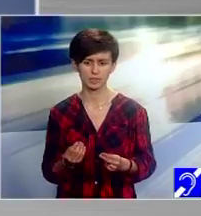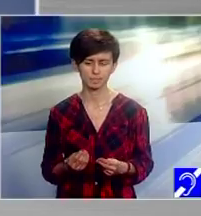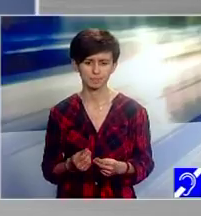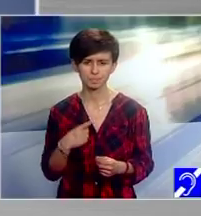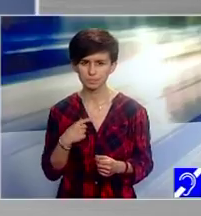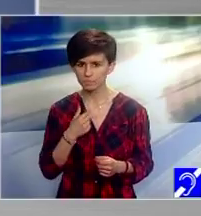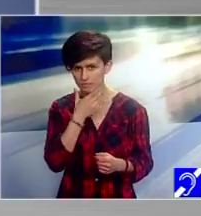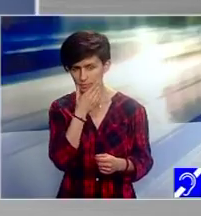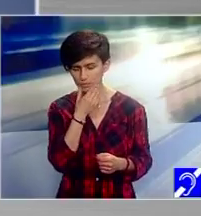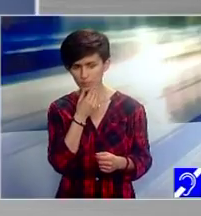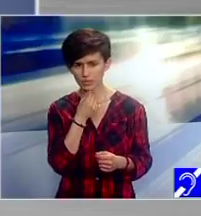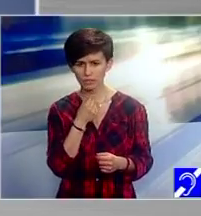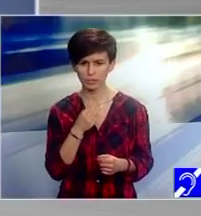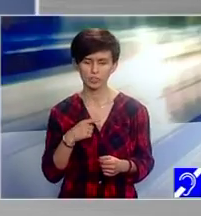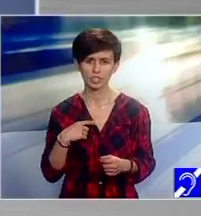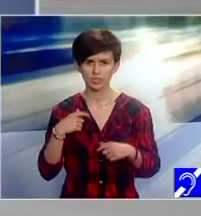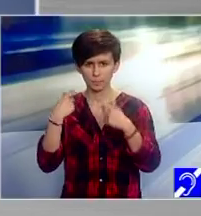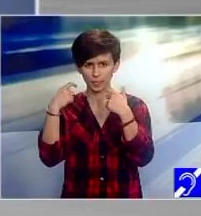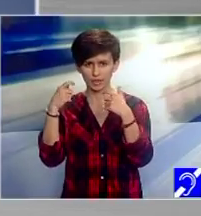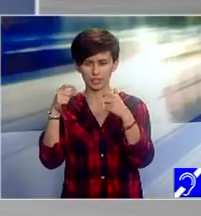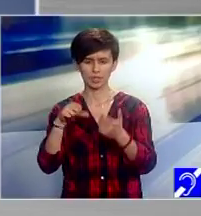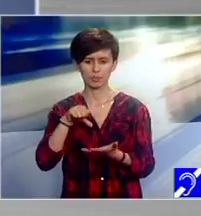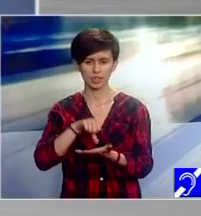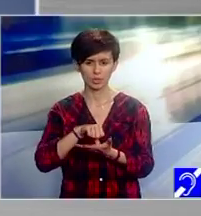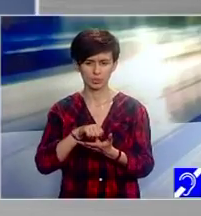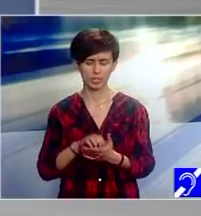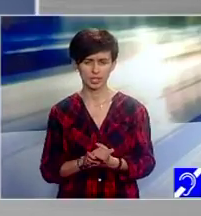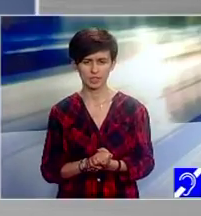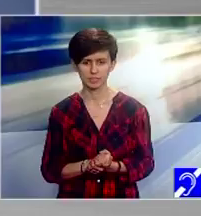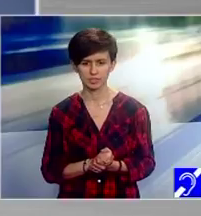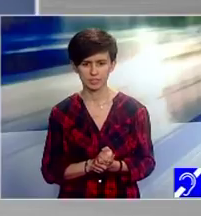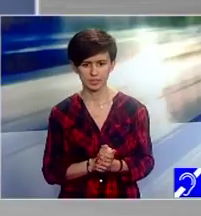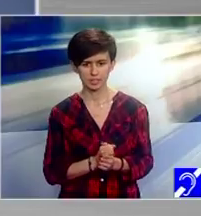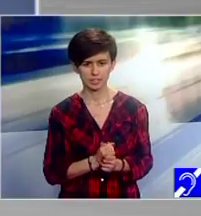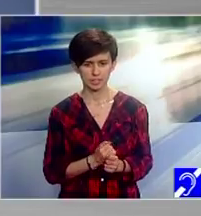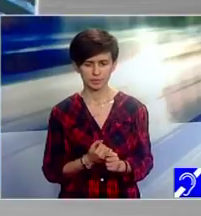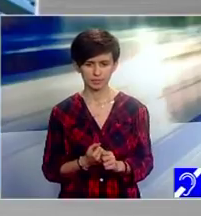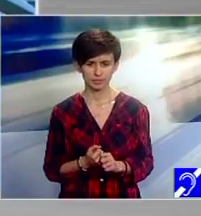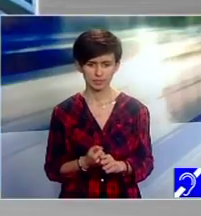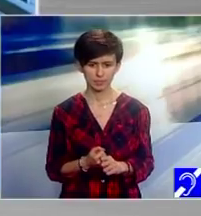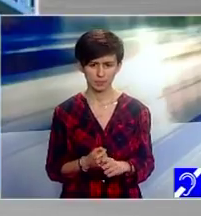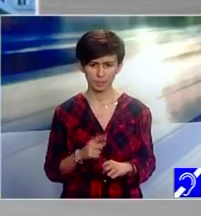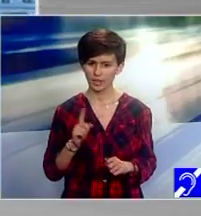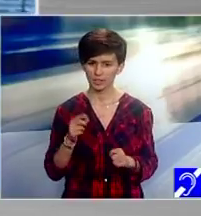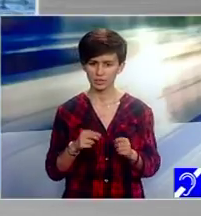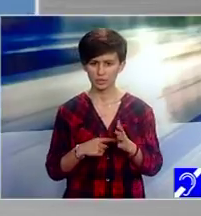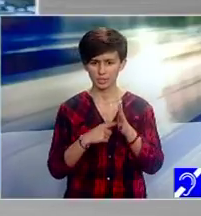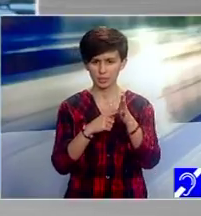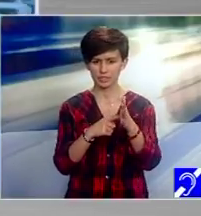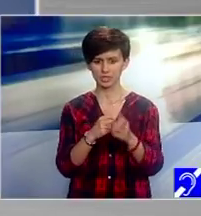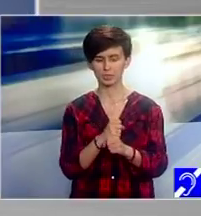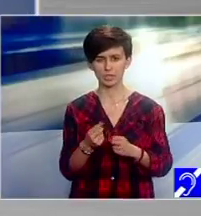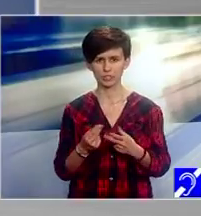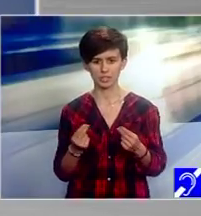E frumos, are loc adică în Parcul Mare. Vom mânca, vom degusta lucruri? Nu dezvăluim foarte mult, lăsăm